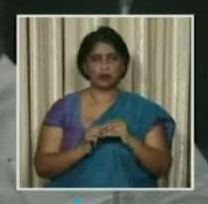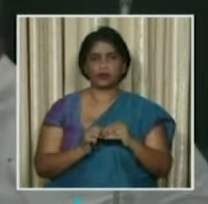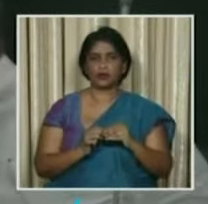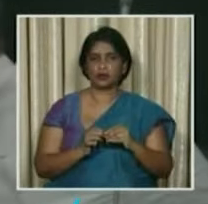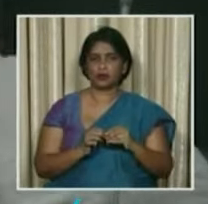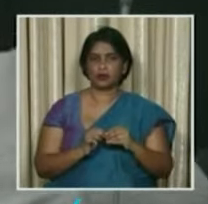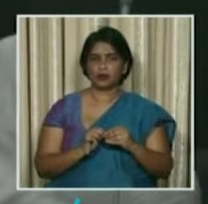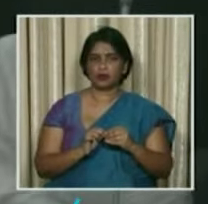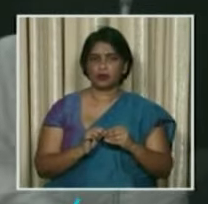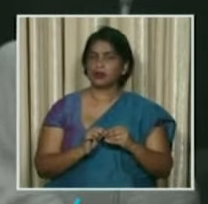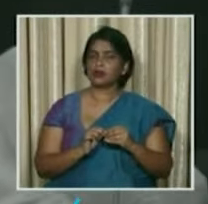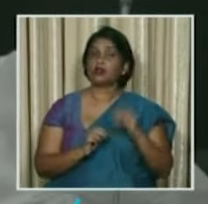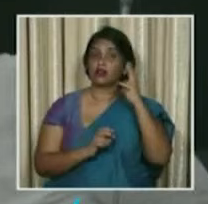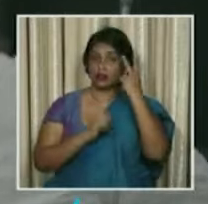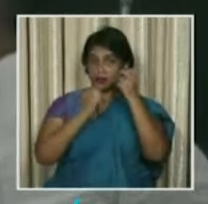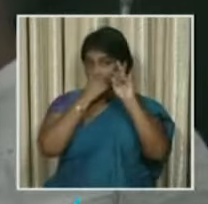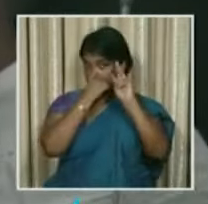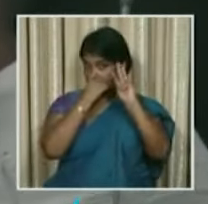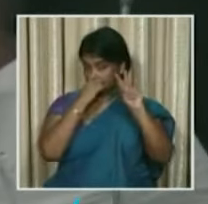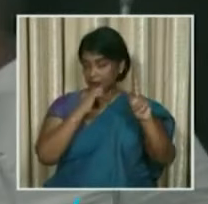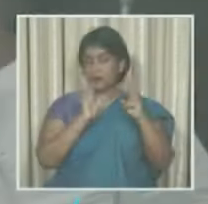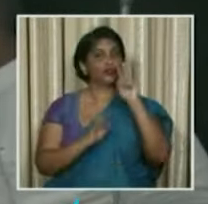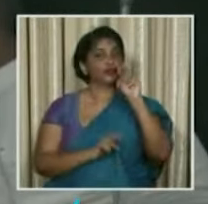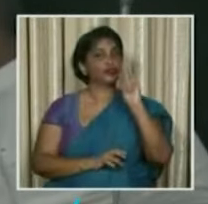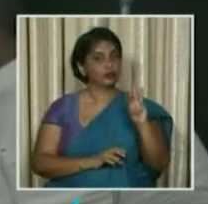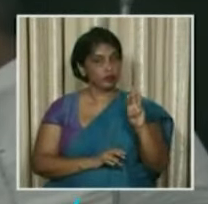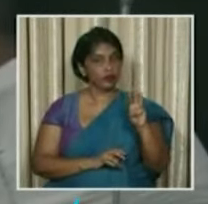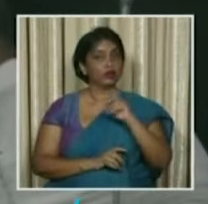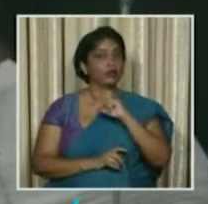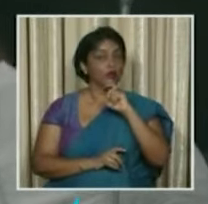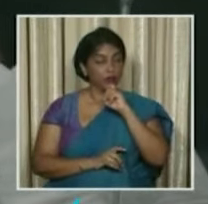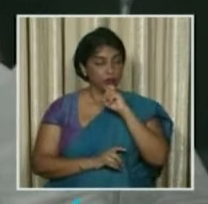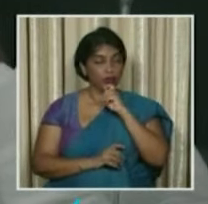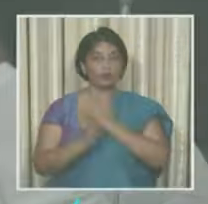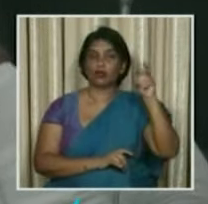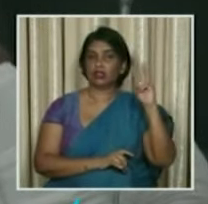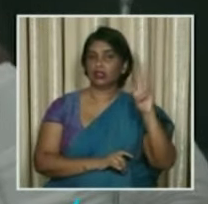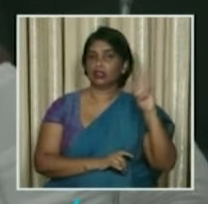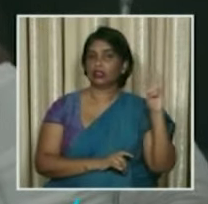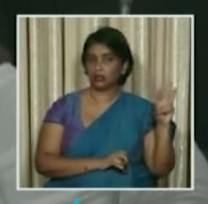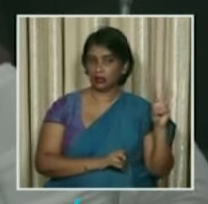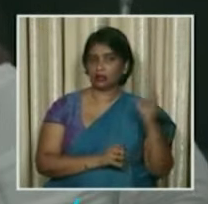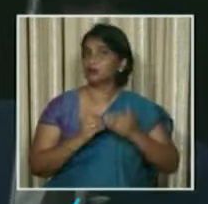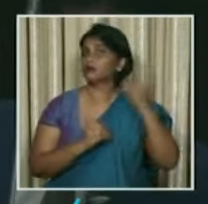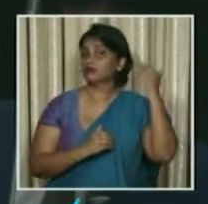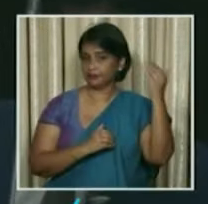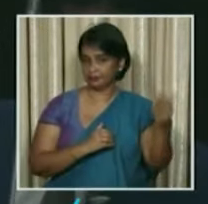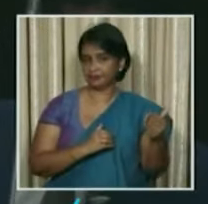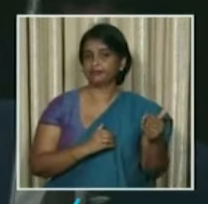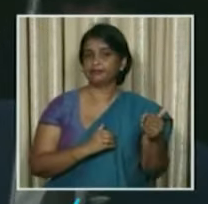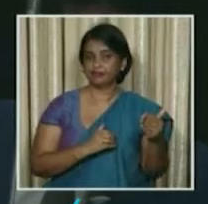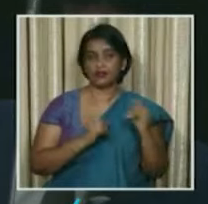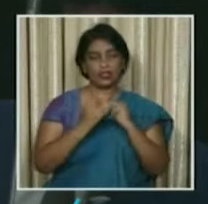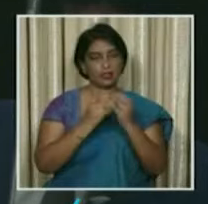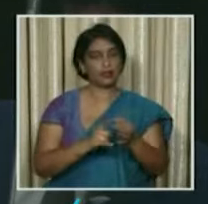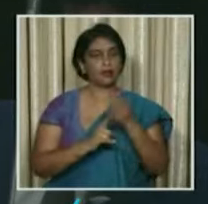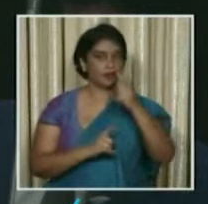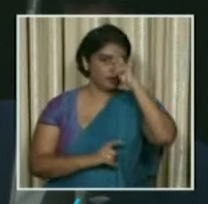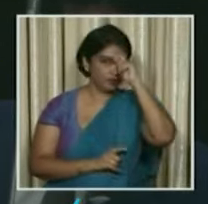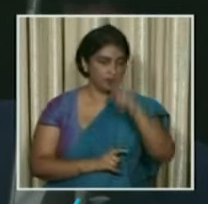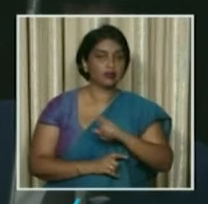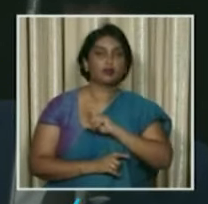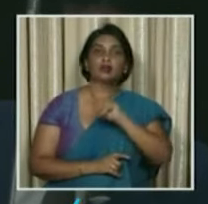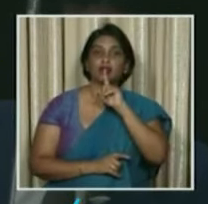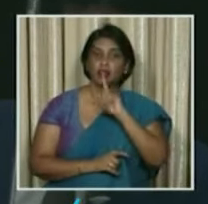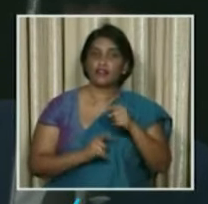වෙනිදා. හැබැයි 2023 මාර්තු මාසේ 23 වෙනිදා අධිකරණයට ගියා 33 දෙනෙක් ප්‍රස්සන් හතරක් දාලා. දැන් සජිත් ප්‍රේමදාස මහත්මයලා කතා